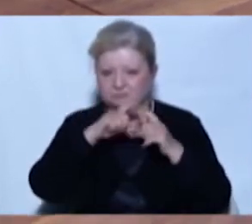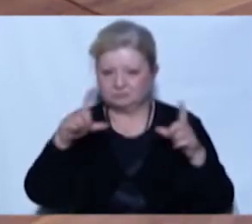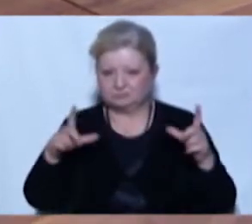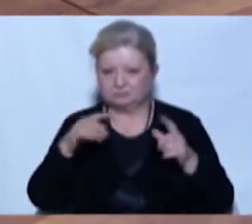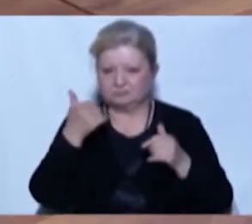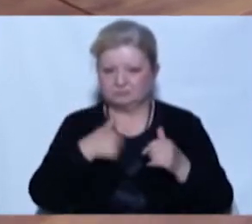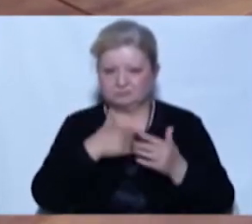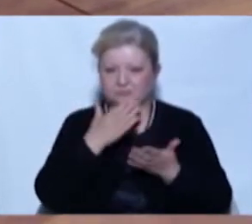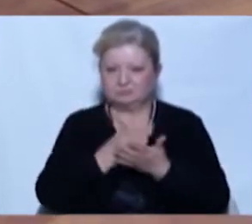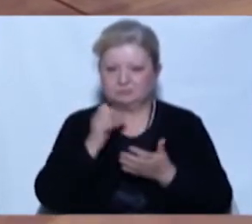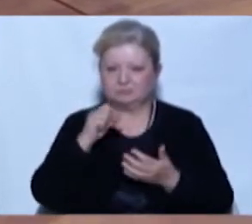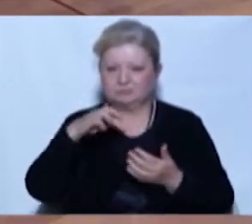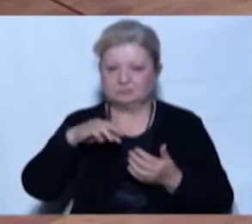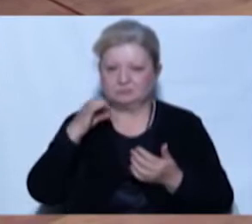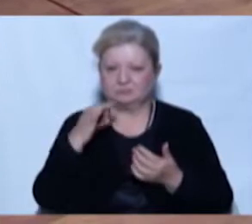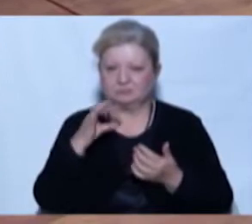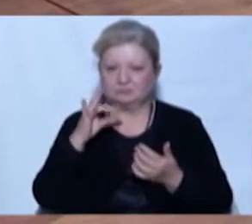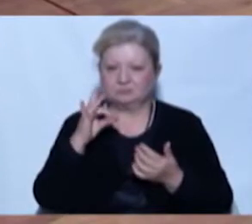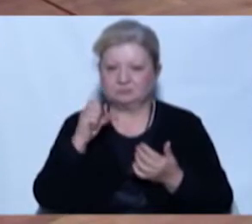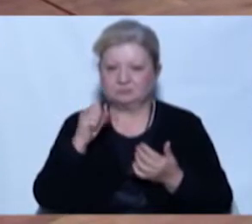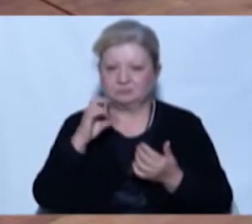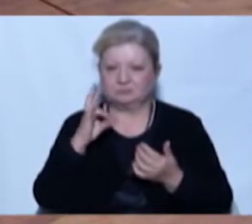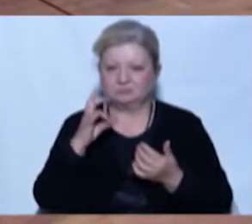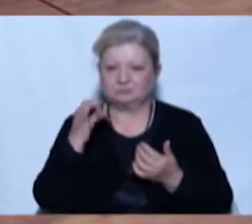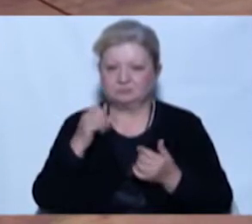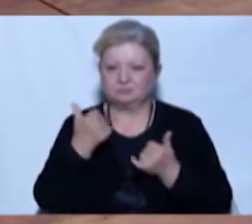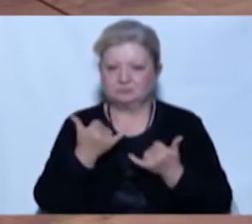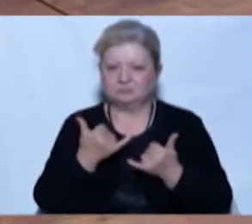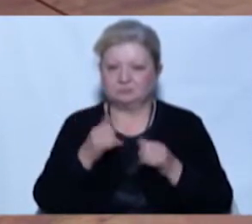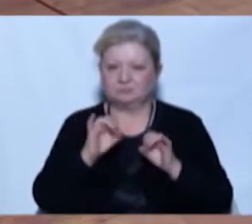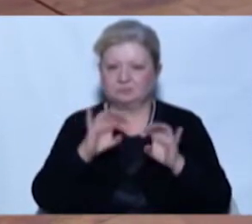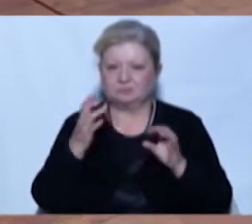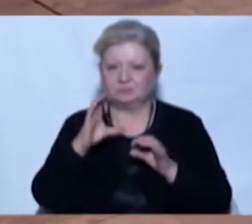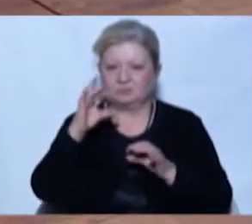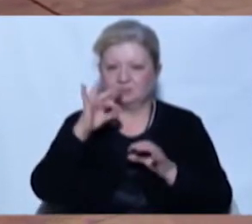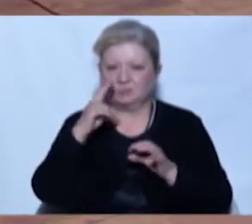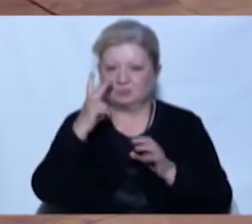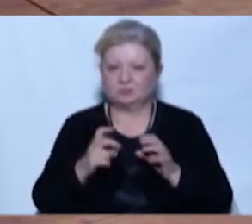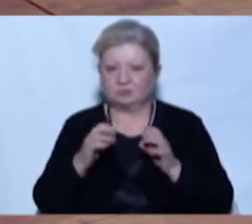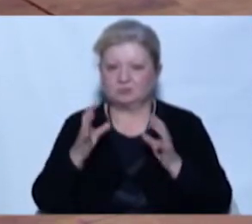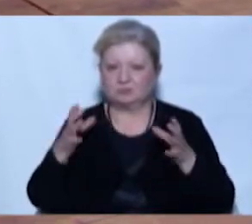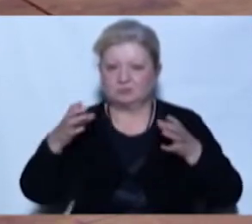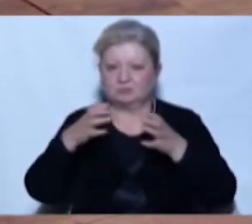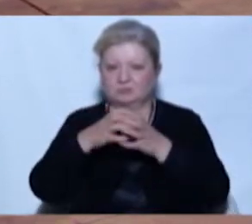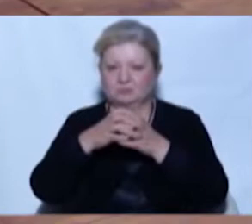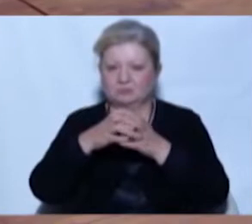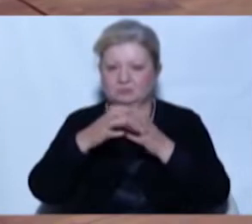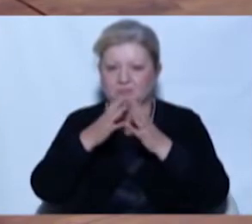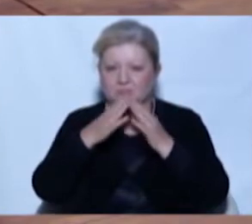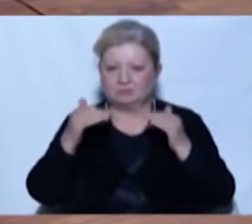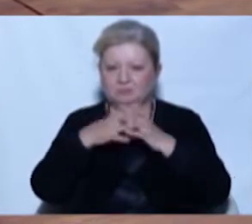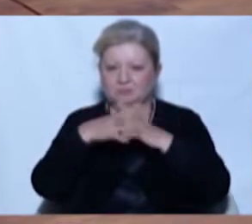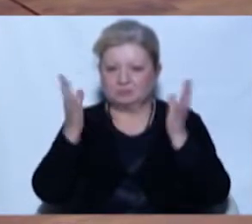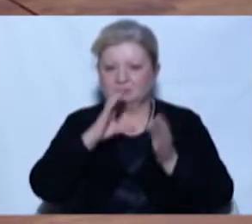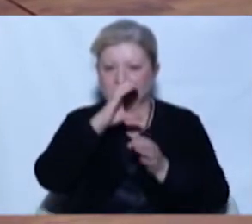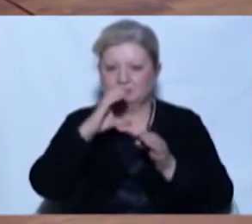თქვენი მასწავლებელი ამირან ჯამაგიძე ვარ. Დღეს ვისაუბრებთ სოციალისტური ბანაკის დაშლაზე და საბჭოთა კავშირის დაშლაზე